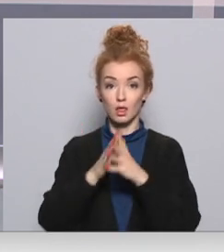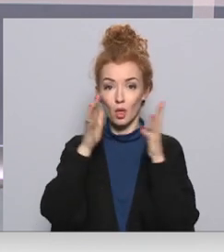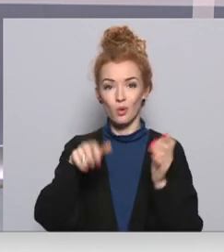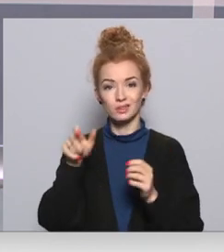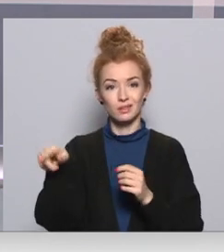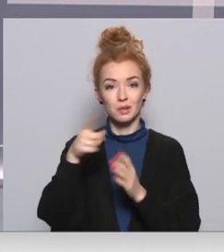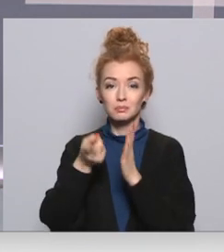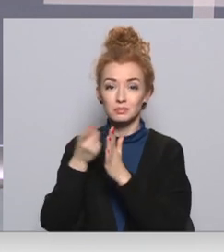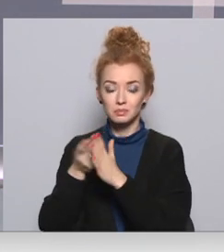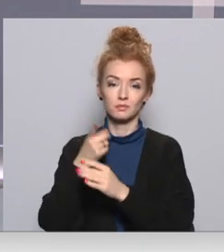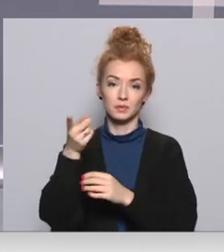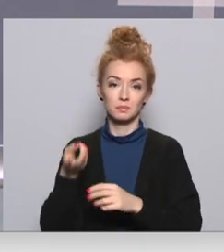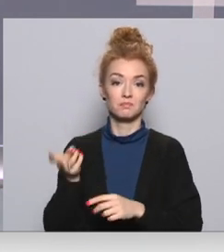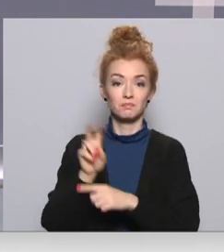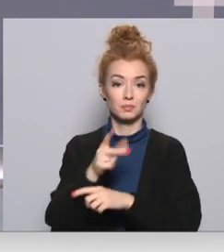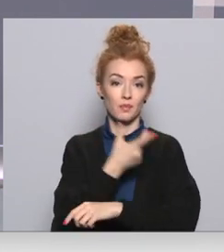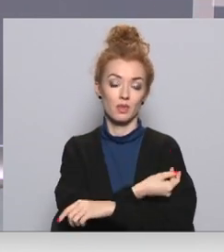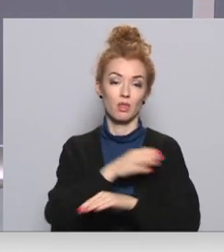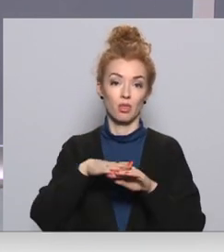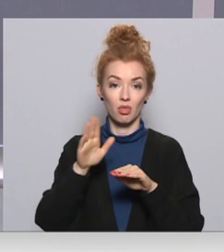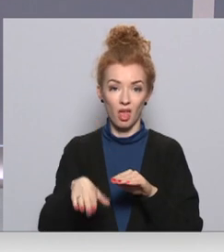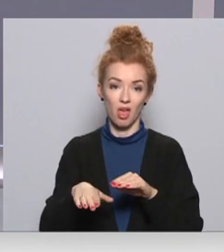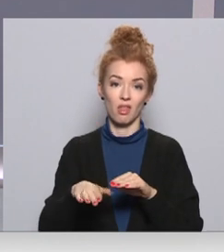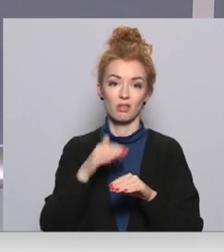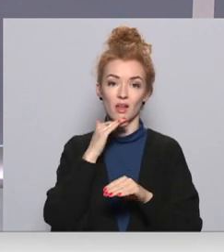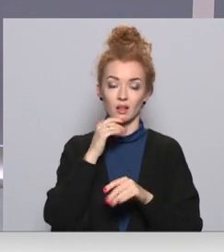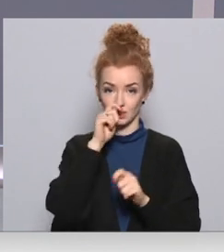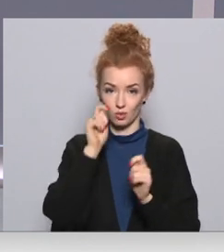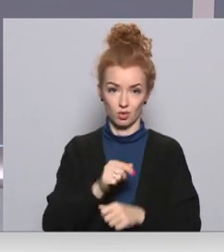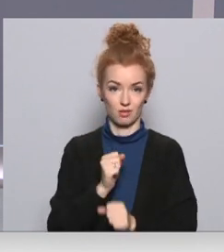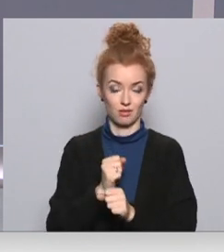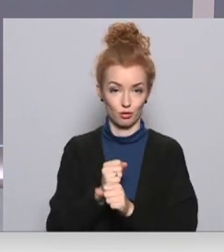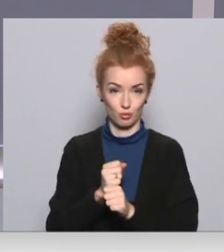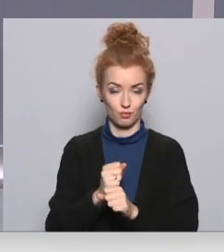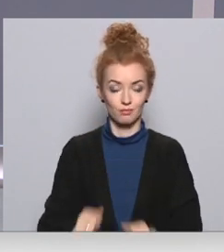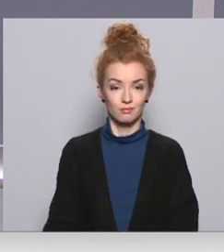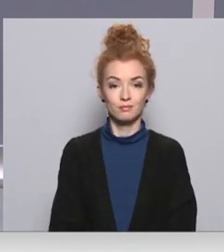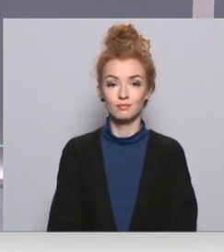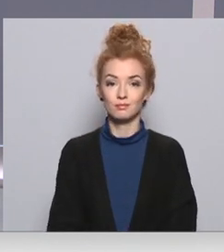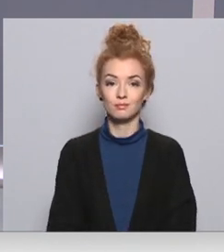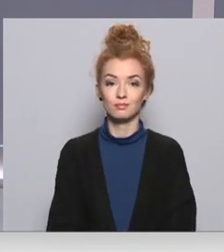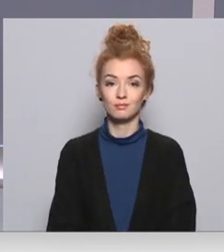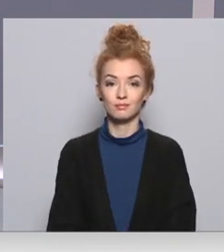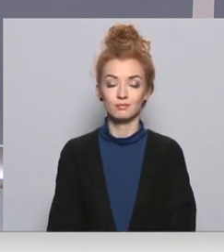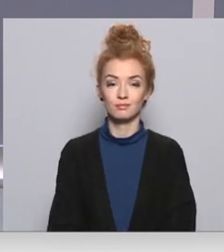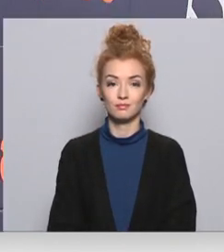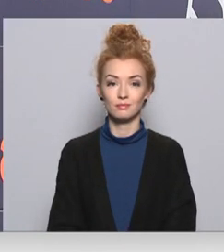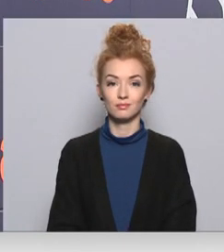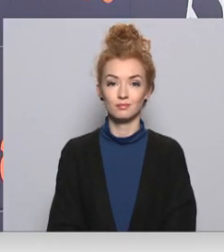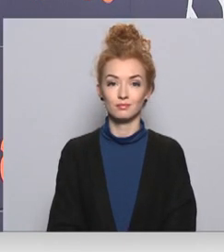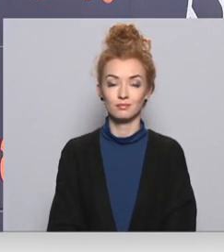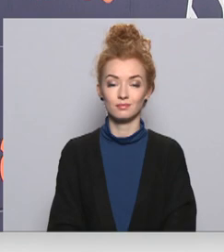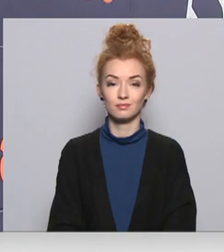uzrunāto norādīja, ka nākuši vakcinēties tikai tāpēc, ka to licis darba devējs. Plašāk stāsta Dāvids Freidenfelds.